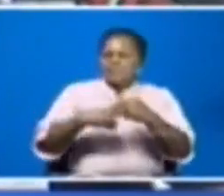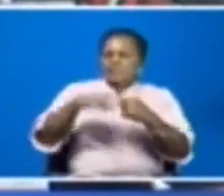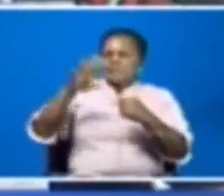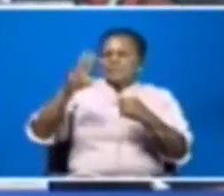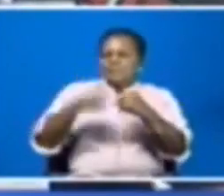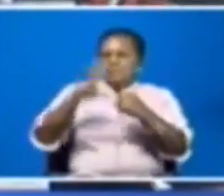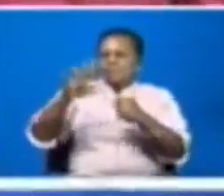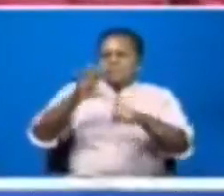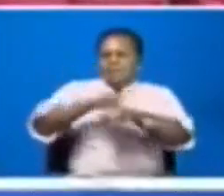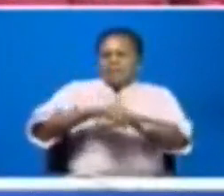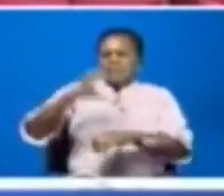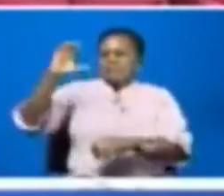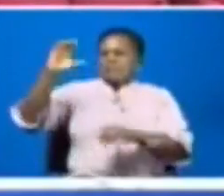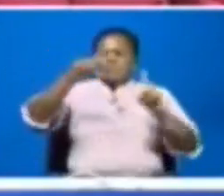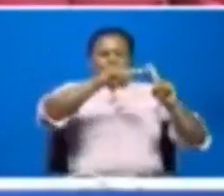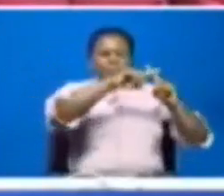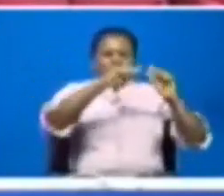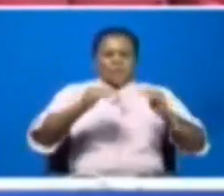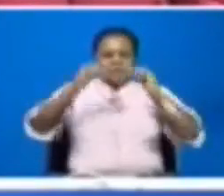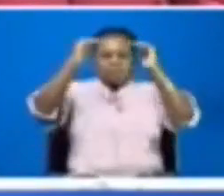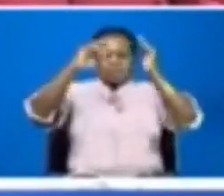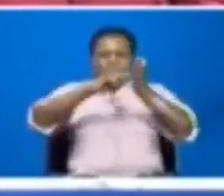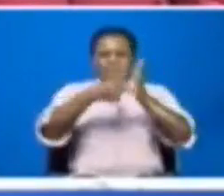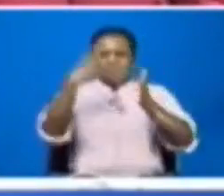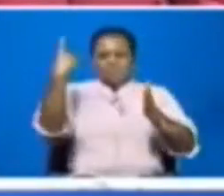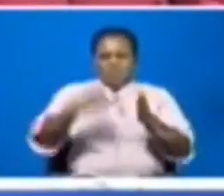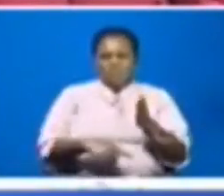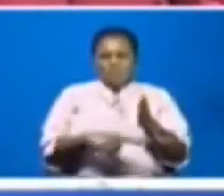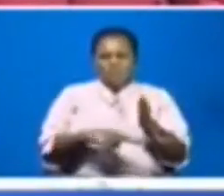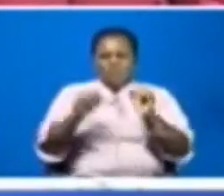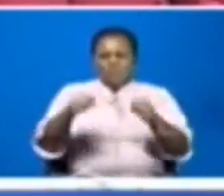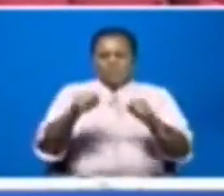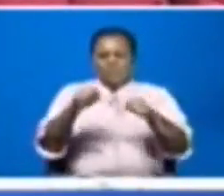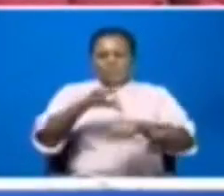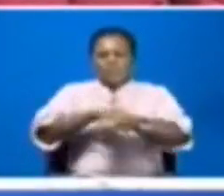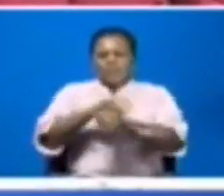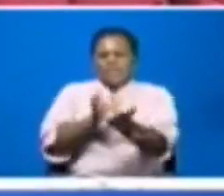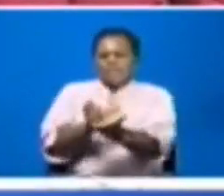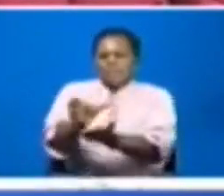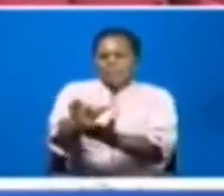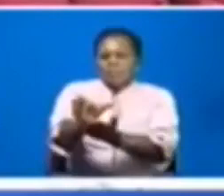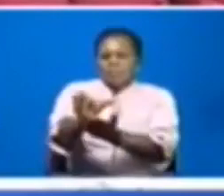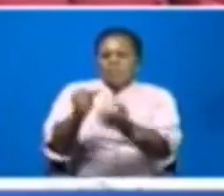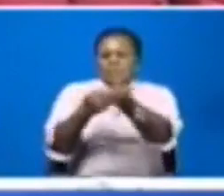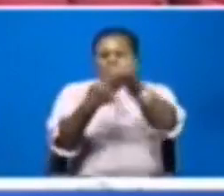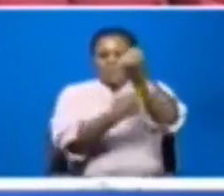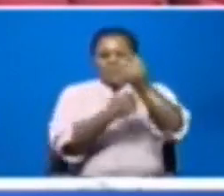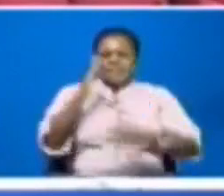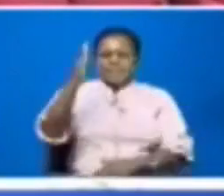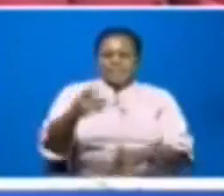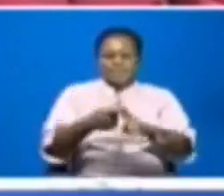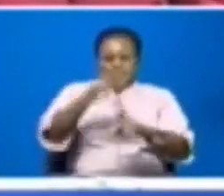90,775 walipata alama ya cha chanya na zaidi. Hivyo kuwatia katika nafasi ya kupata ufadhili wa moja kwa moja kutoka kwa